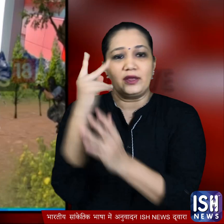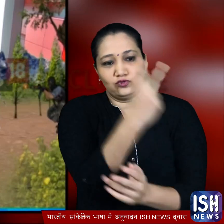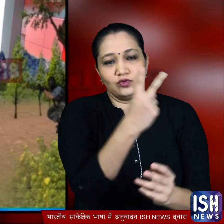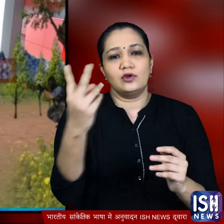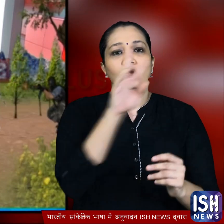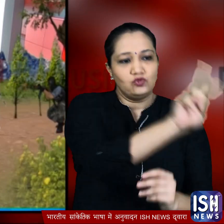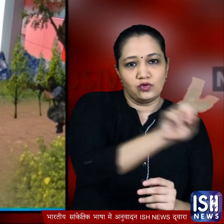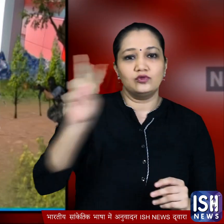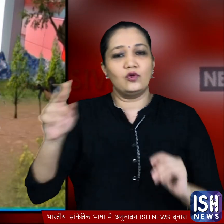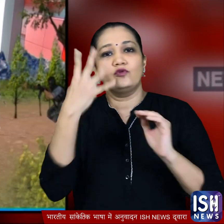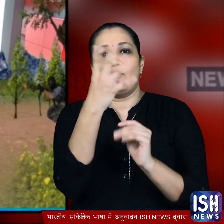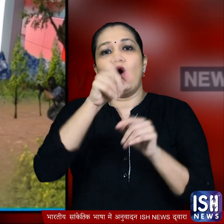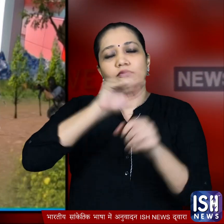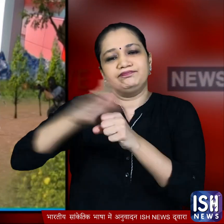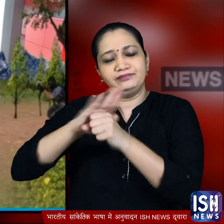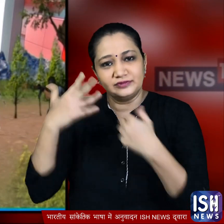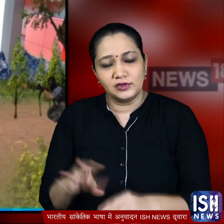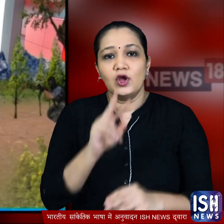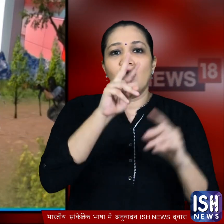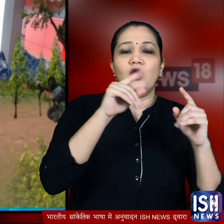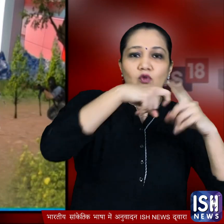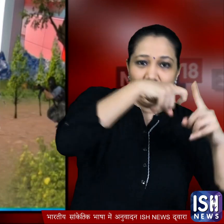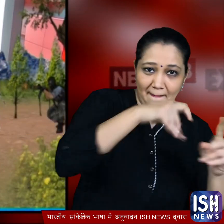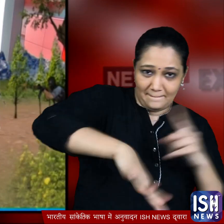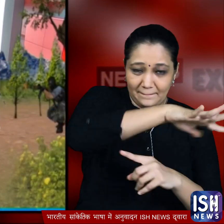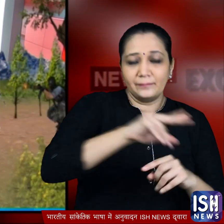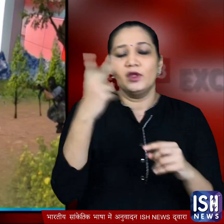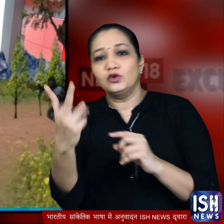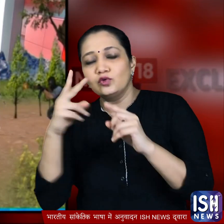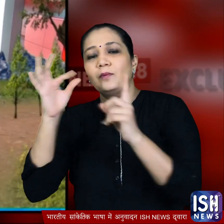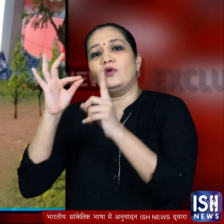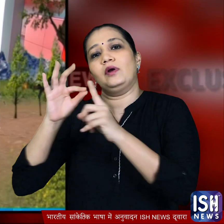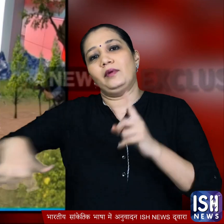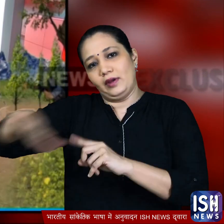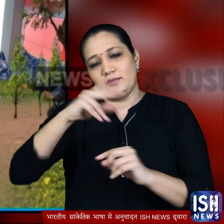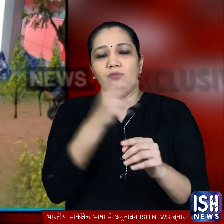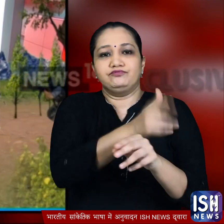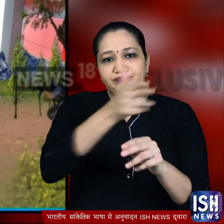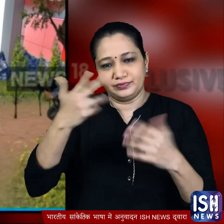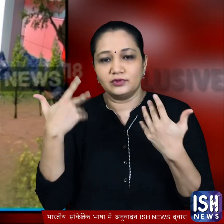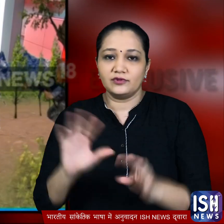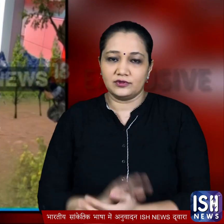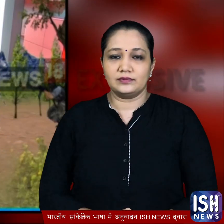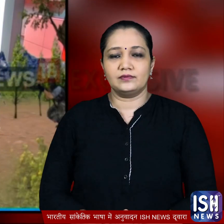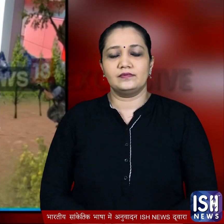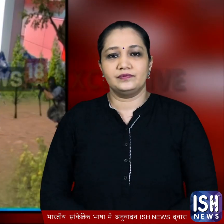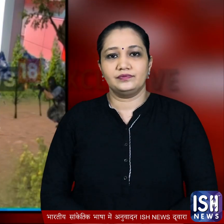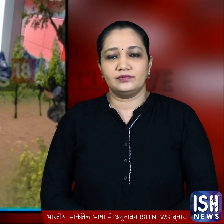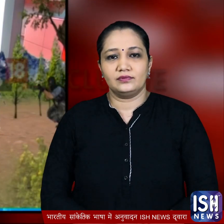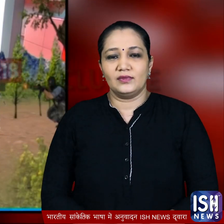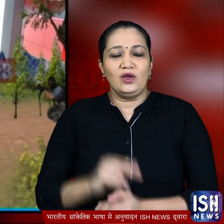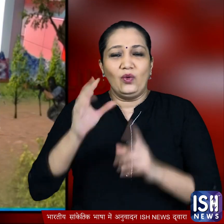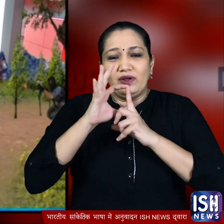मुठभेड़ में 4 आतंकियों को मार गिराया। 2 कुलगाम में ढेर कर दिए गए और 2 आतंकियों को पुलवामा में मारा गया। बताया गया कि जो